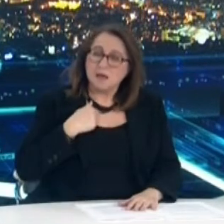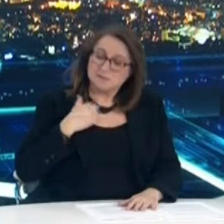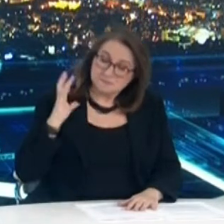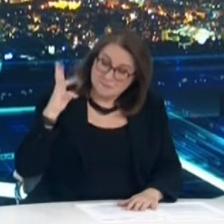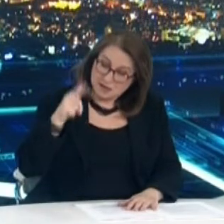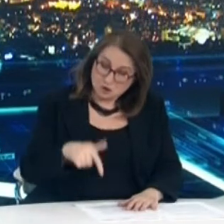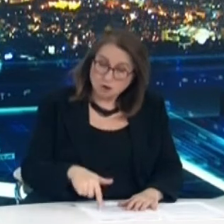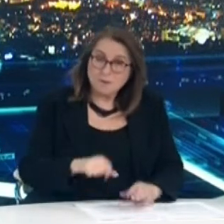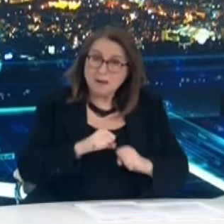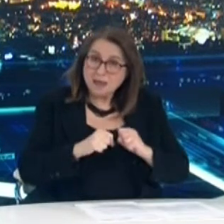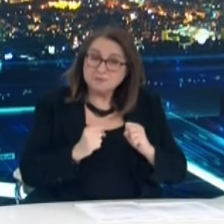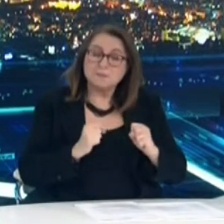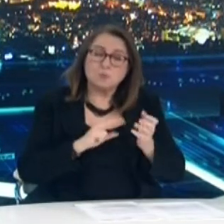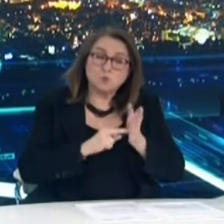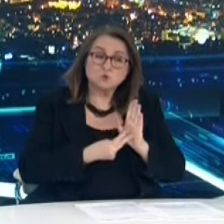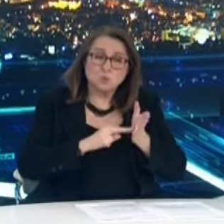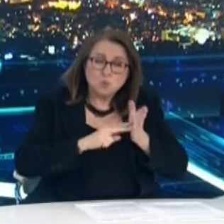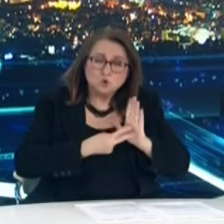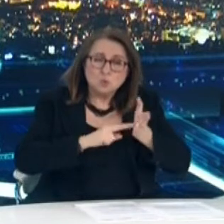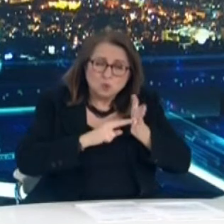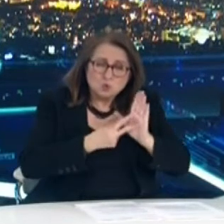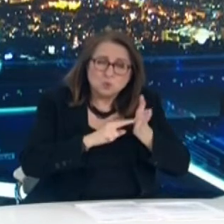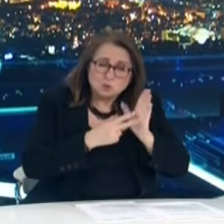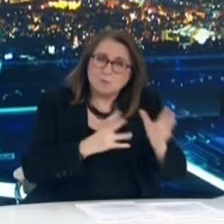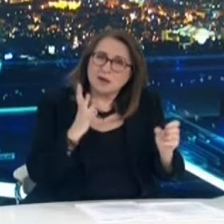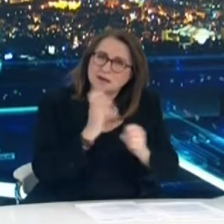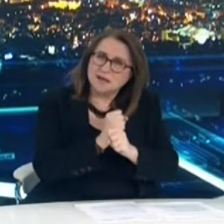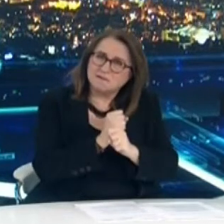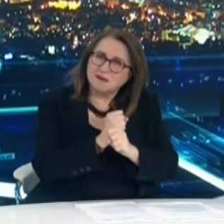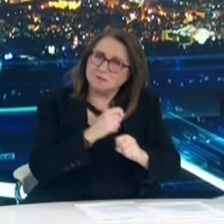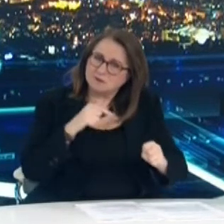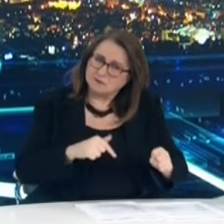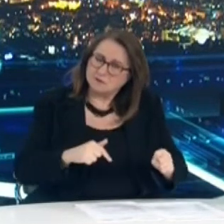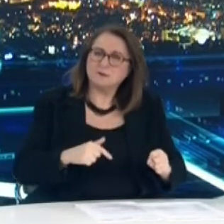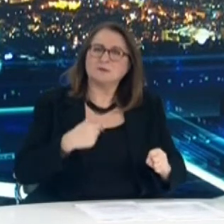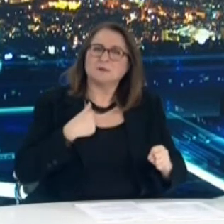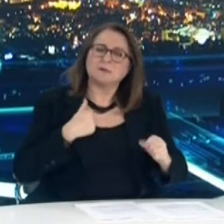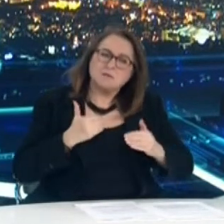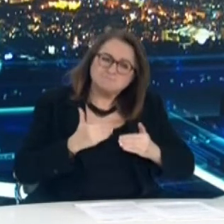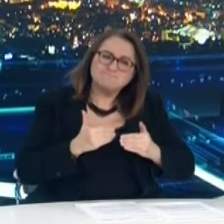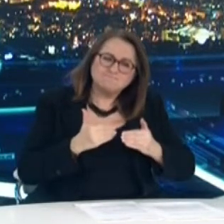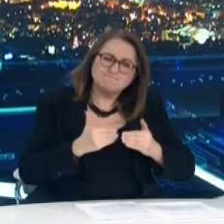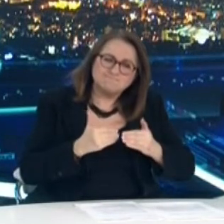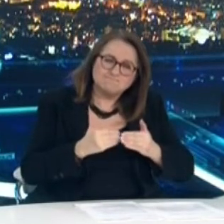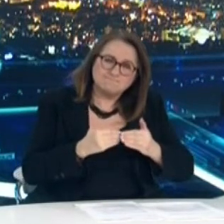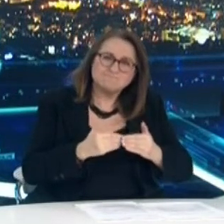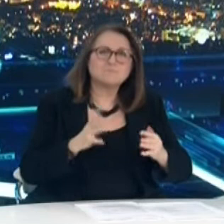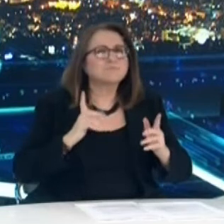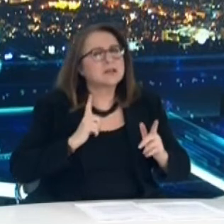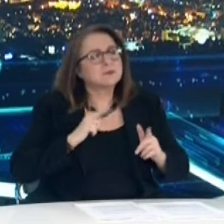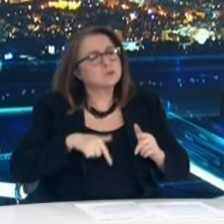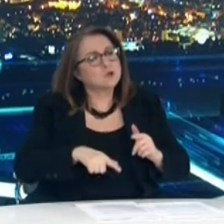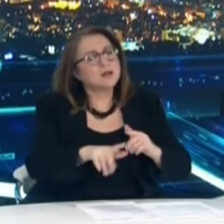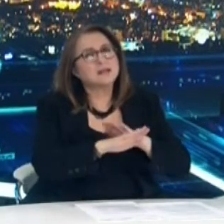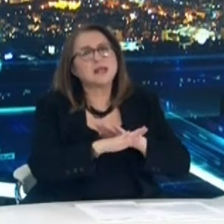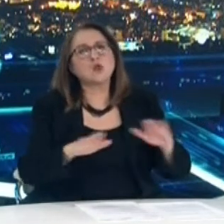διαφορά. Έτσι πρέπει να παραμείνουμε και τώρα, που πλησιάζουμε πια στο τέλος αυτής της περιπέτειας. Γιατί πλέον έχουμε στη διάθεσή μας τα εμβόλια που